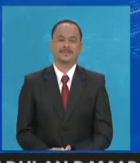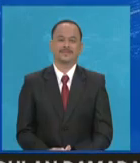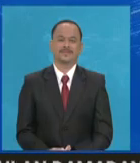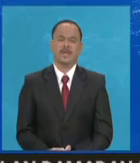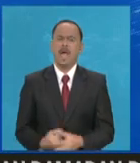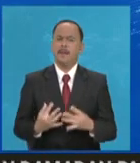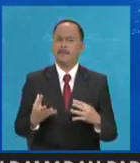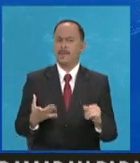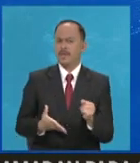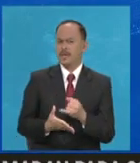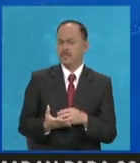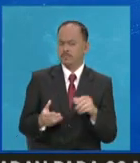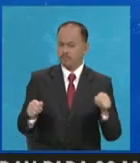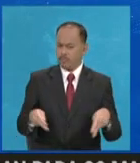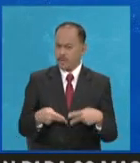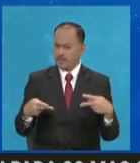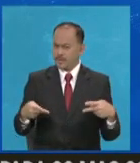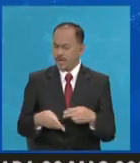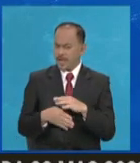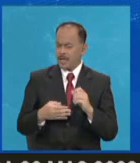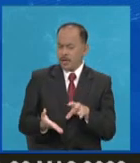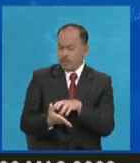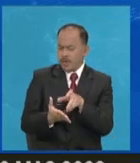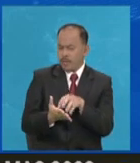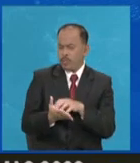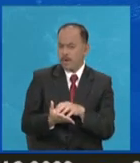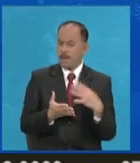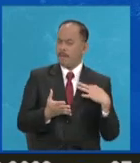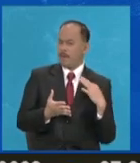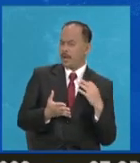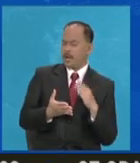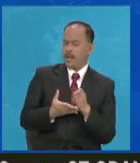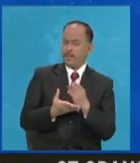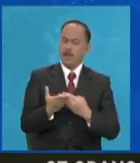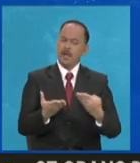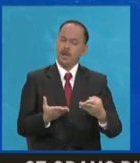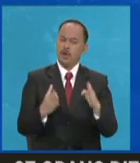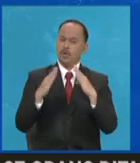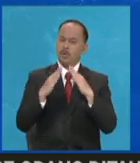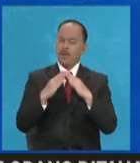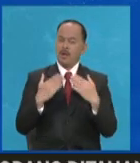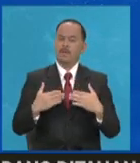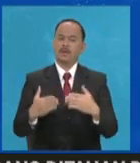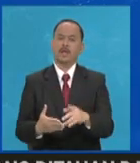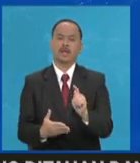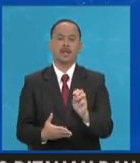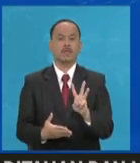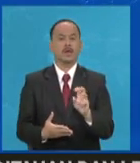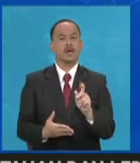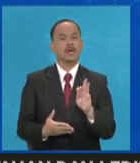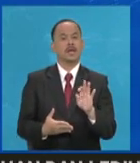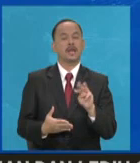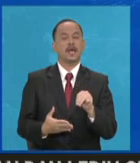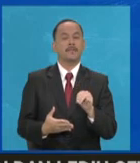berbagai jenis masakan pakaian dan barangan rumah di tengahkan di pasar tawakal MPK